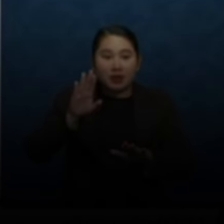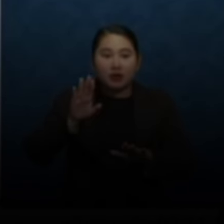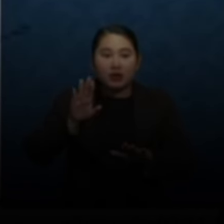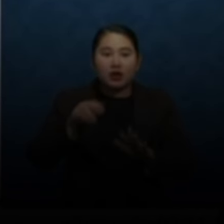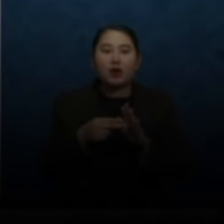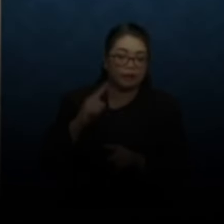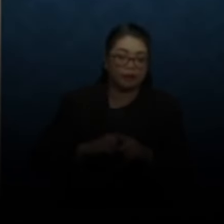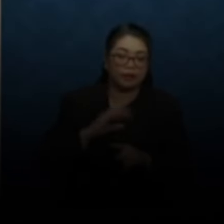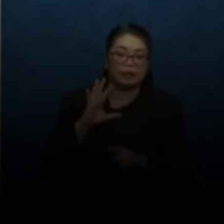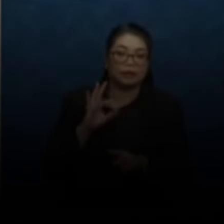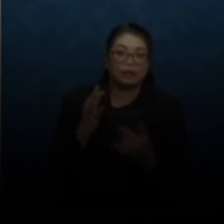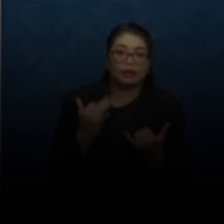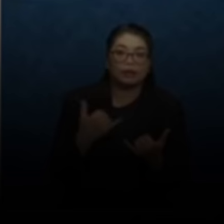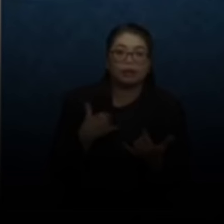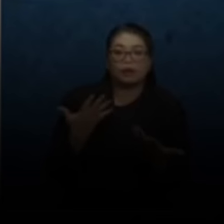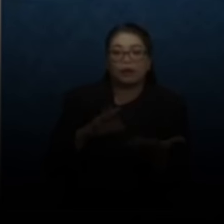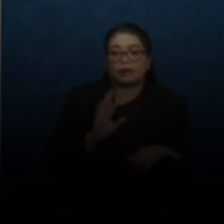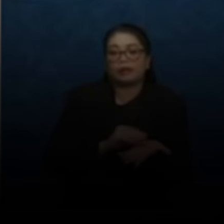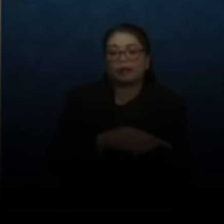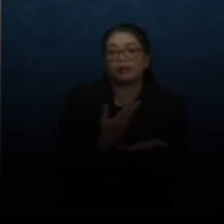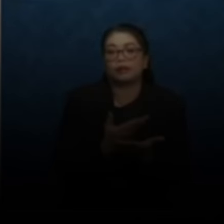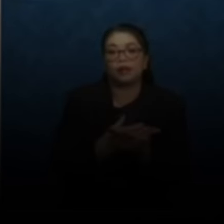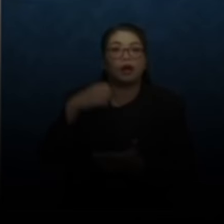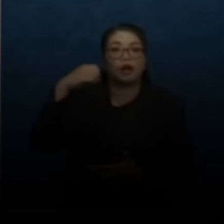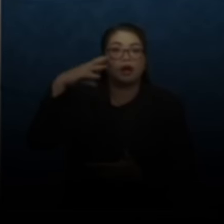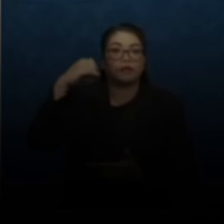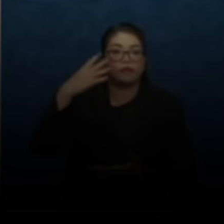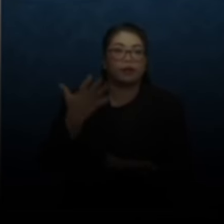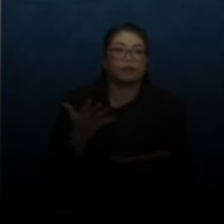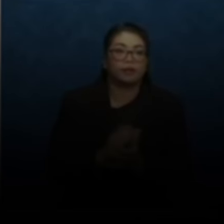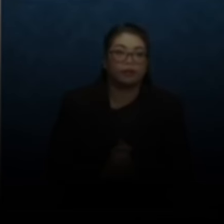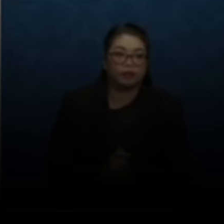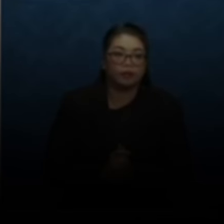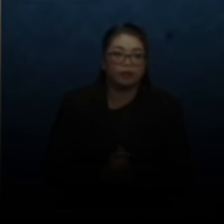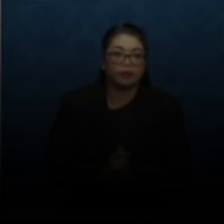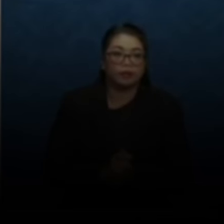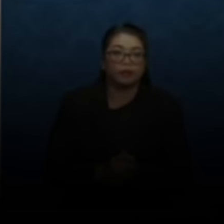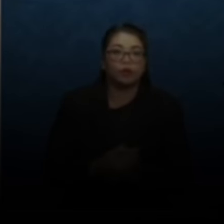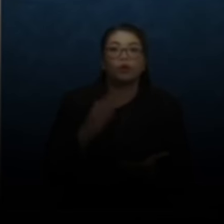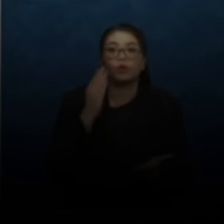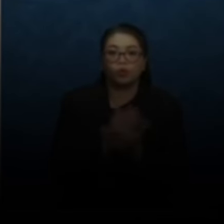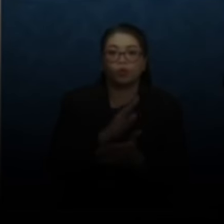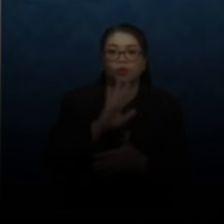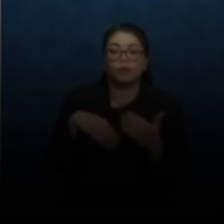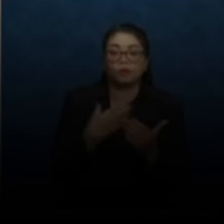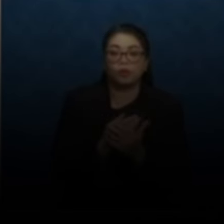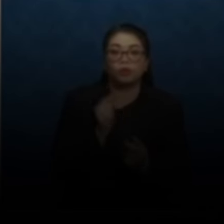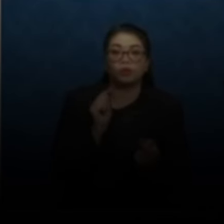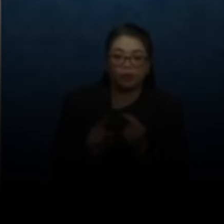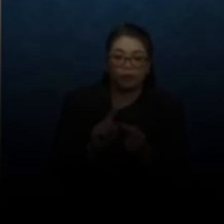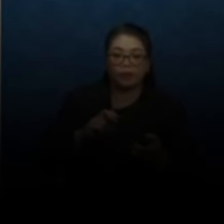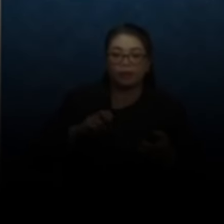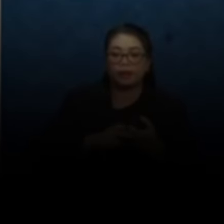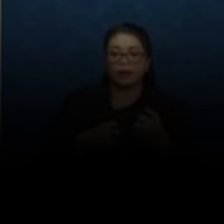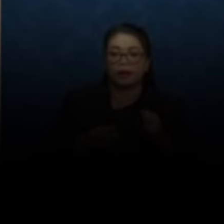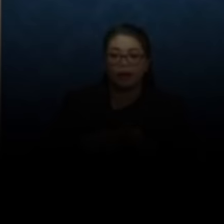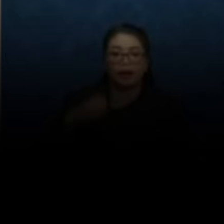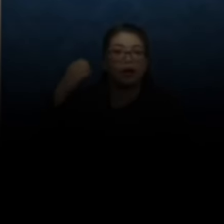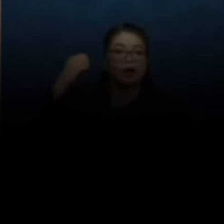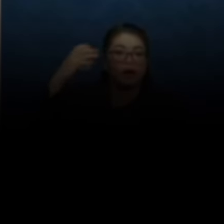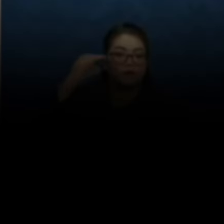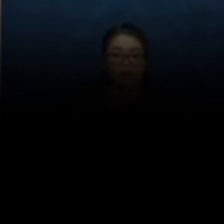ครับอันนั้นก้อนนึงนี้ก็คือไม่มีการเก็บค่าไฟเลยนะคะก็คือเอ่องดเว้นให้ทั้งหมดสำหรับในพื้นที่ที่ประสบปัญหาแล้วก็ได้